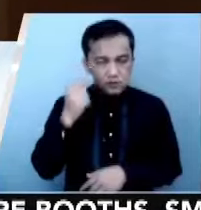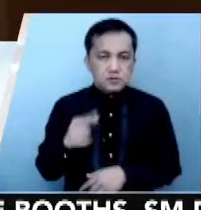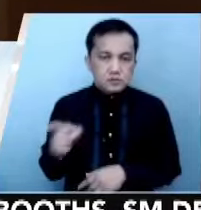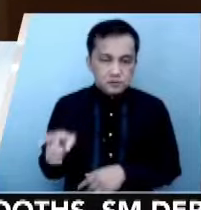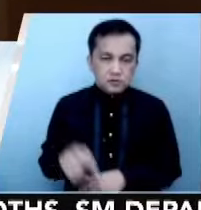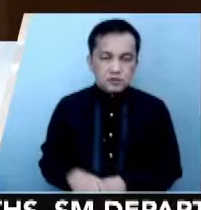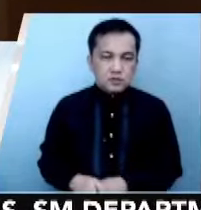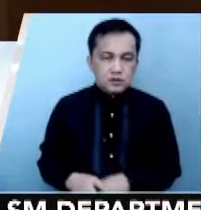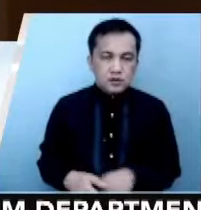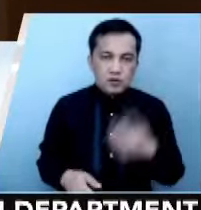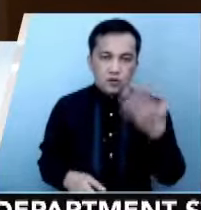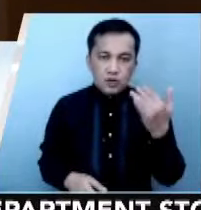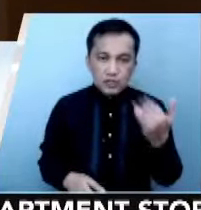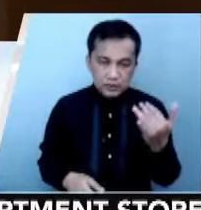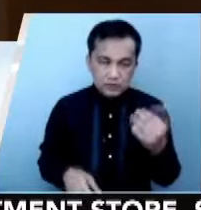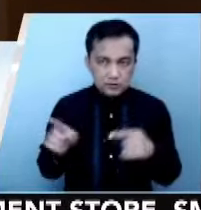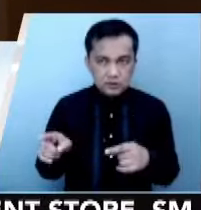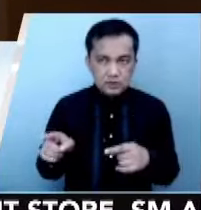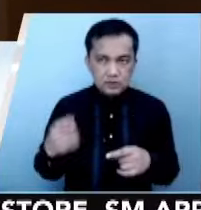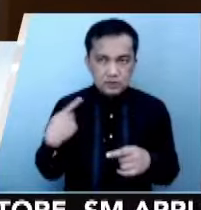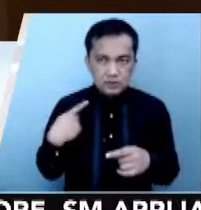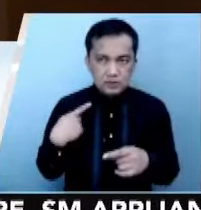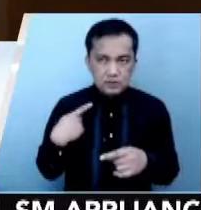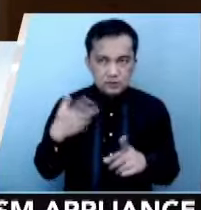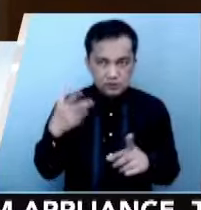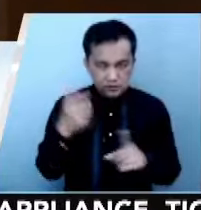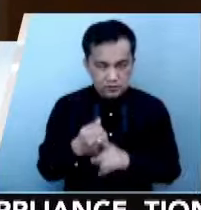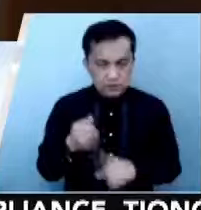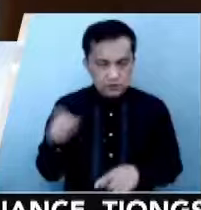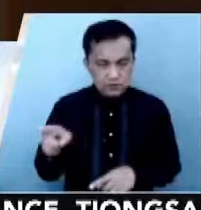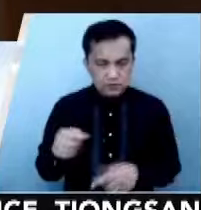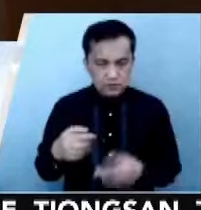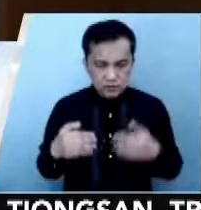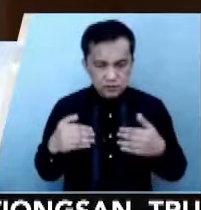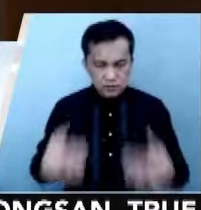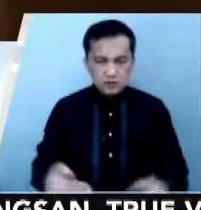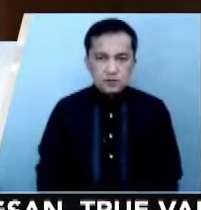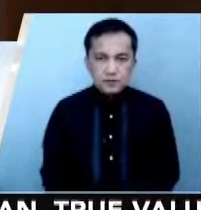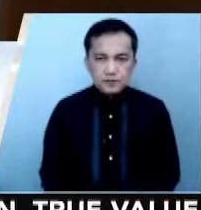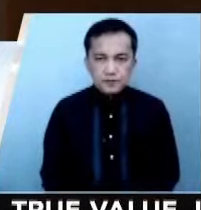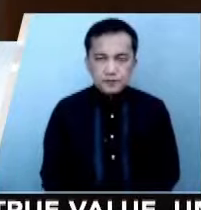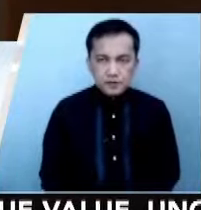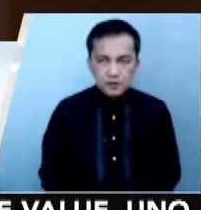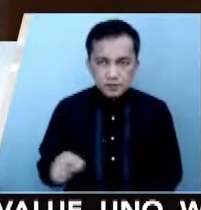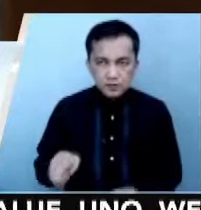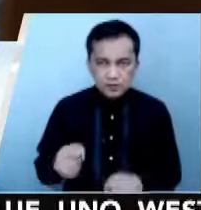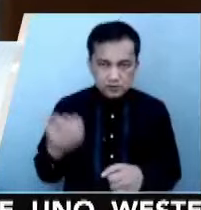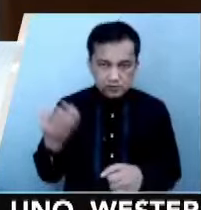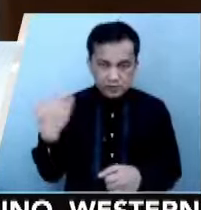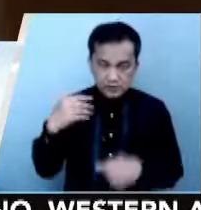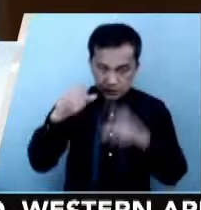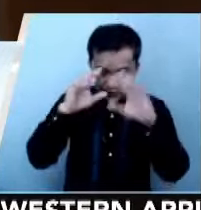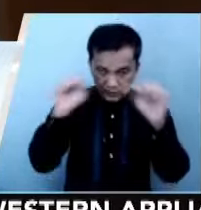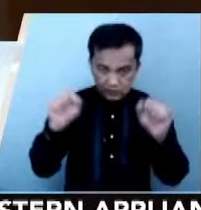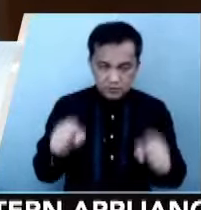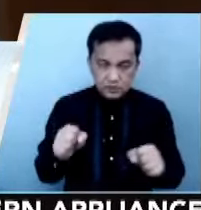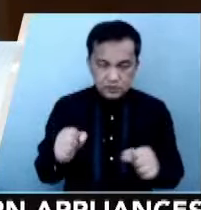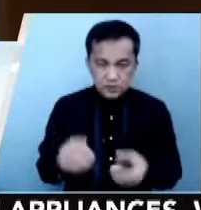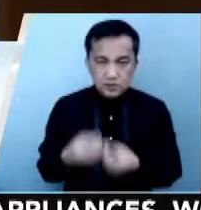Because it will have implications moving forward. Could a past president surrender our right